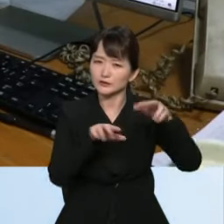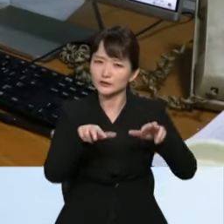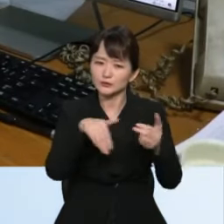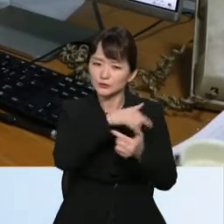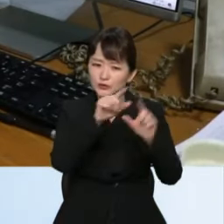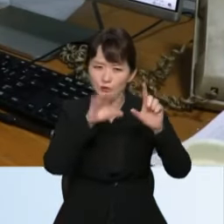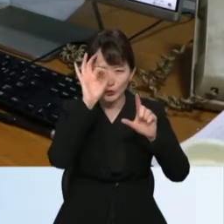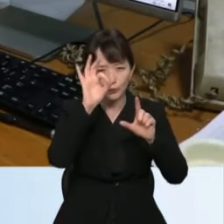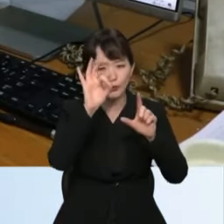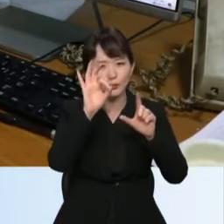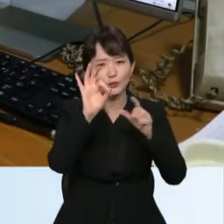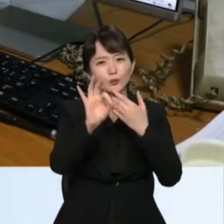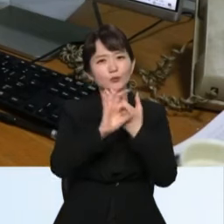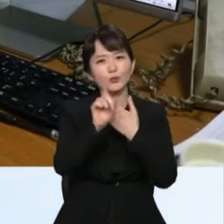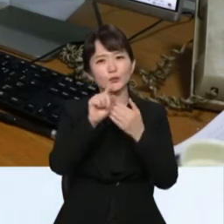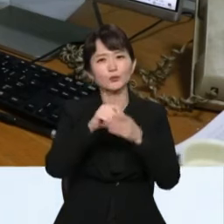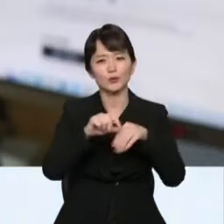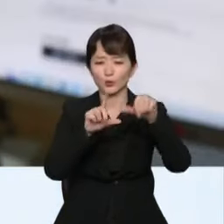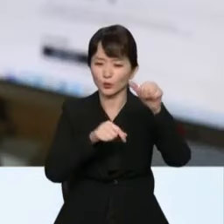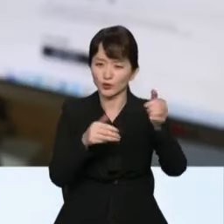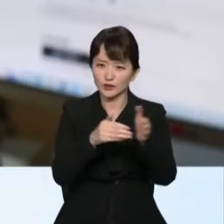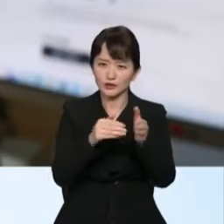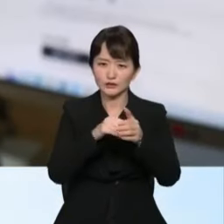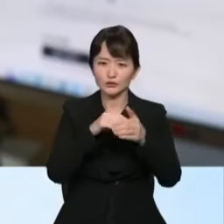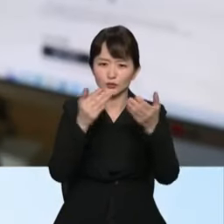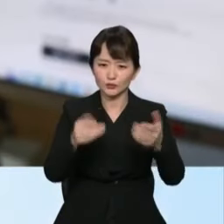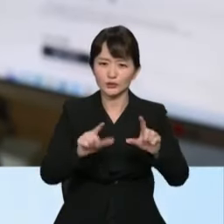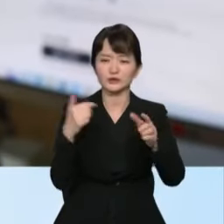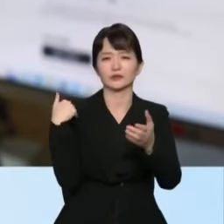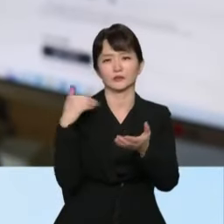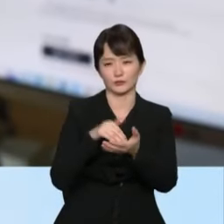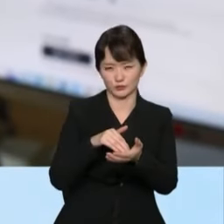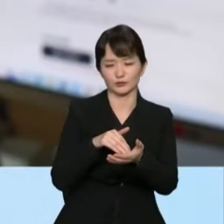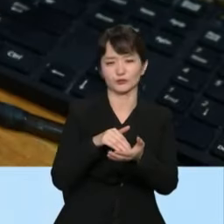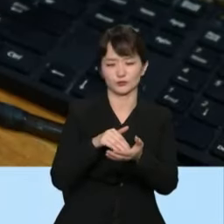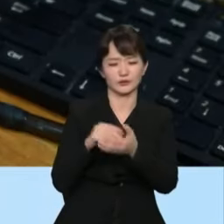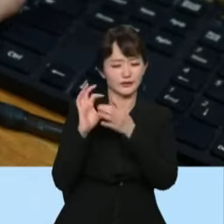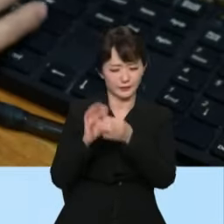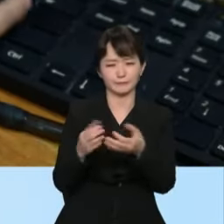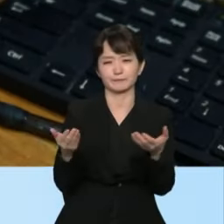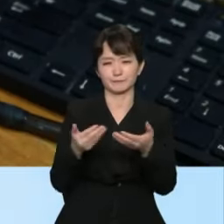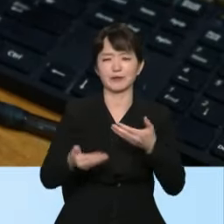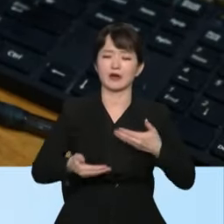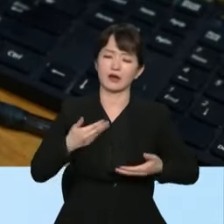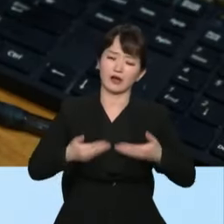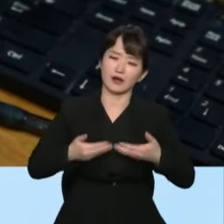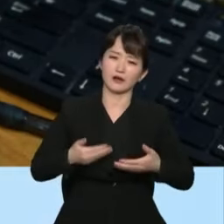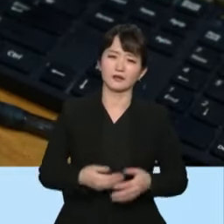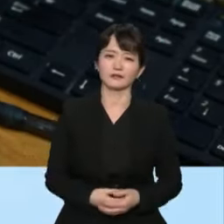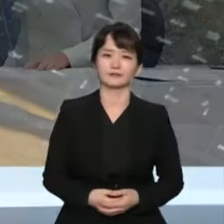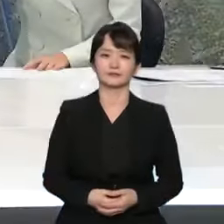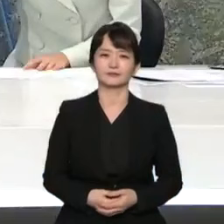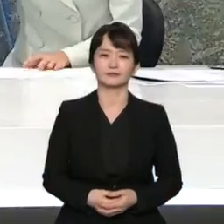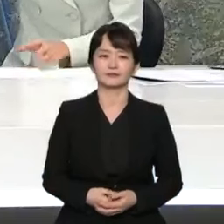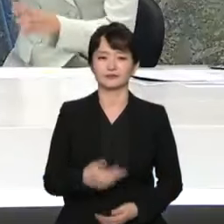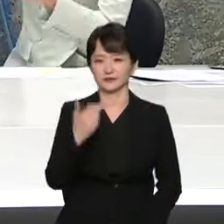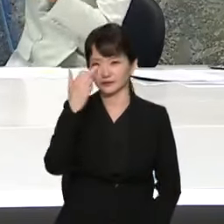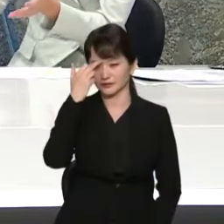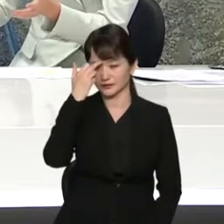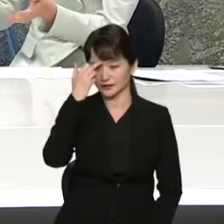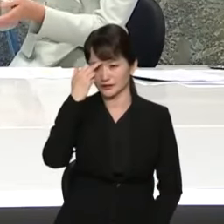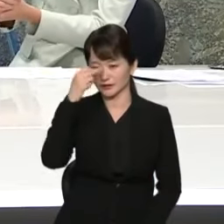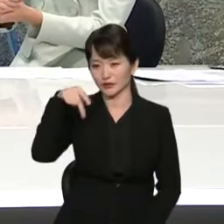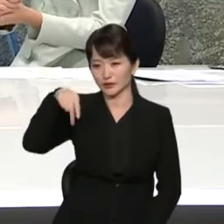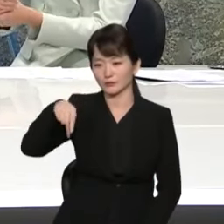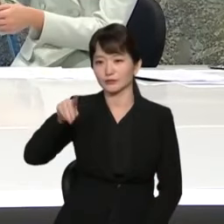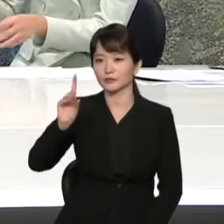5월 달까지는 휴일도 반납하고 계속 해야 될 것 같습니다네 그 사실 저희 이제 최강일 pdga 이런